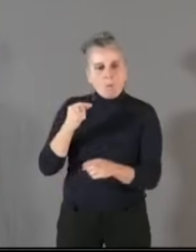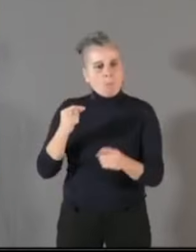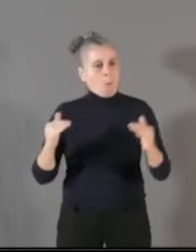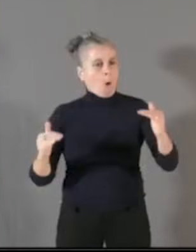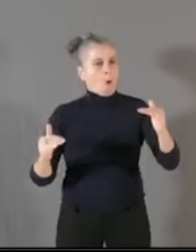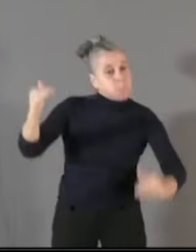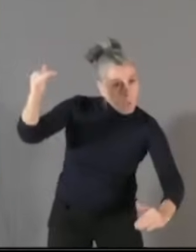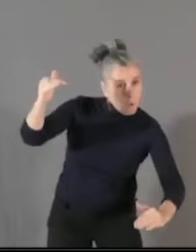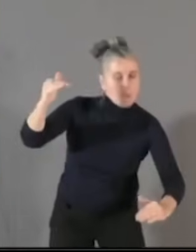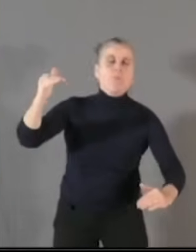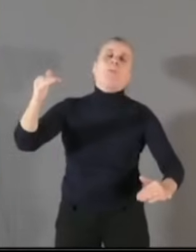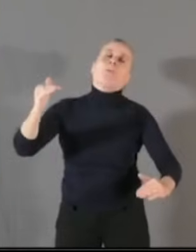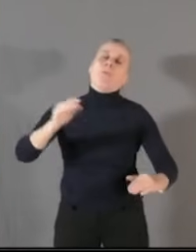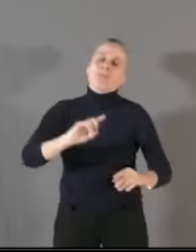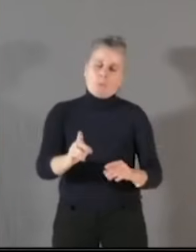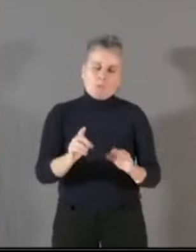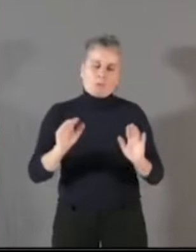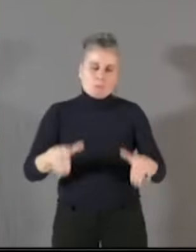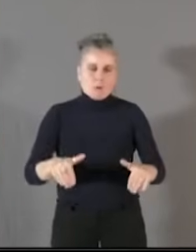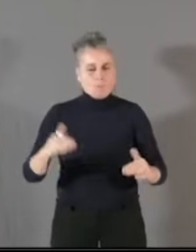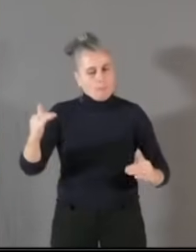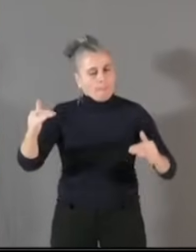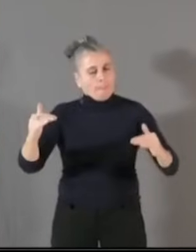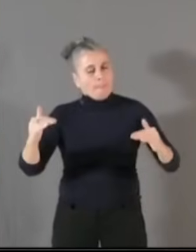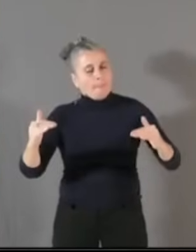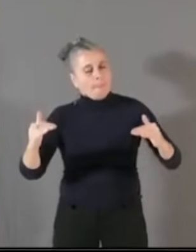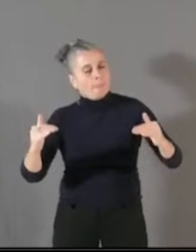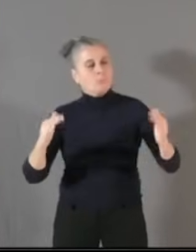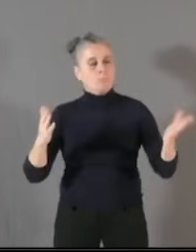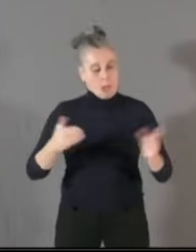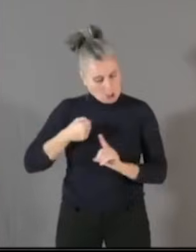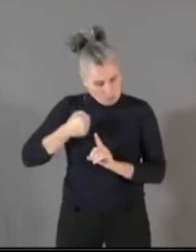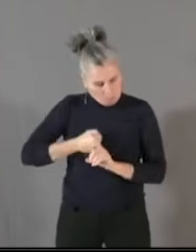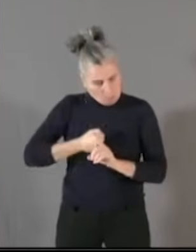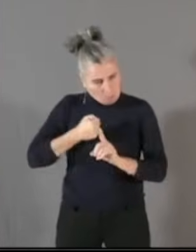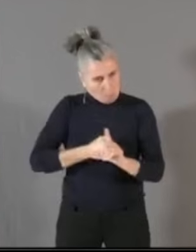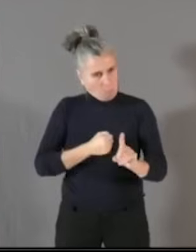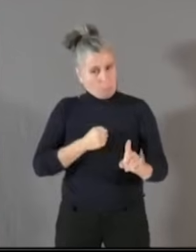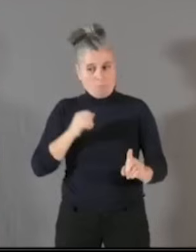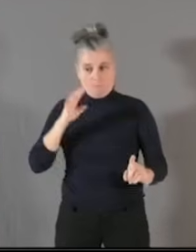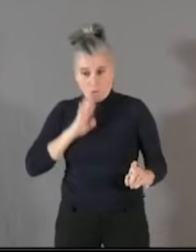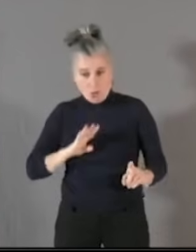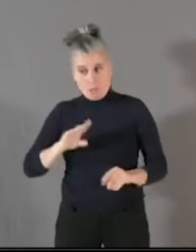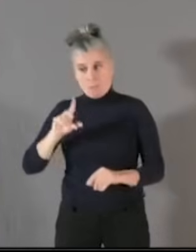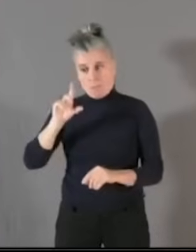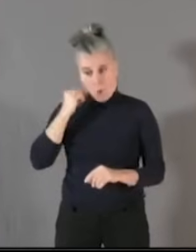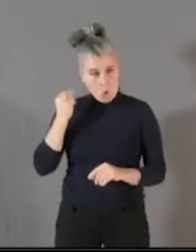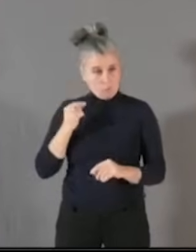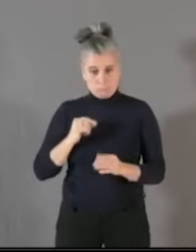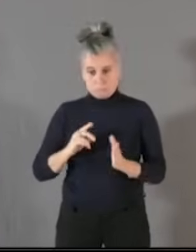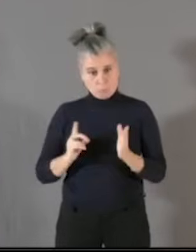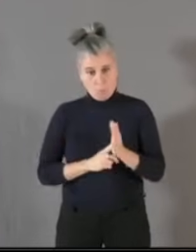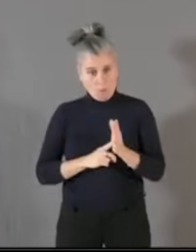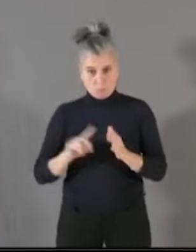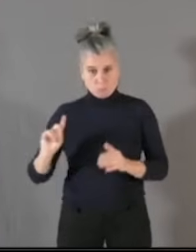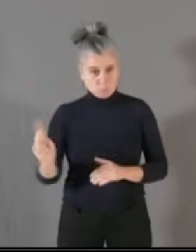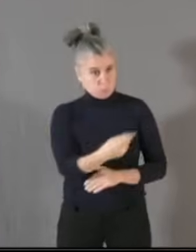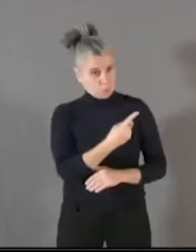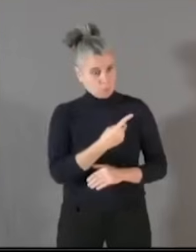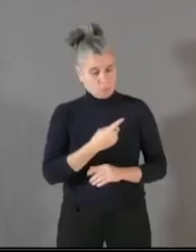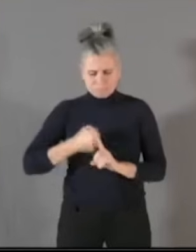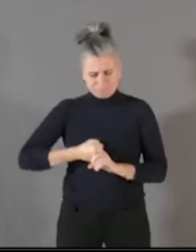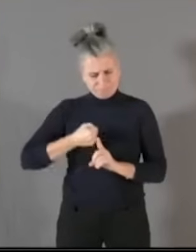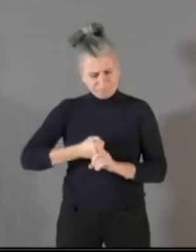le combat pour les droits des femmes et des hommes, le combat pour les droits de tous, est un combat de